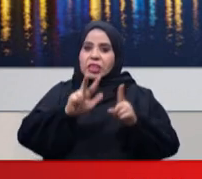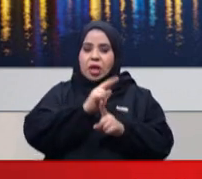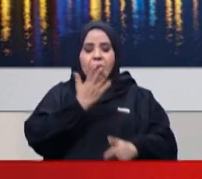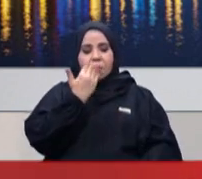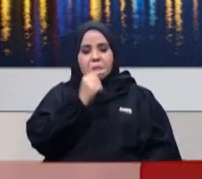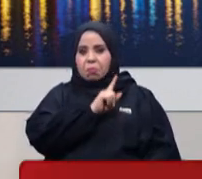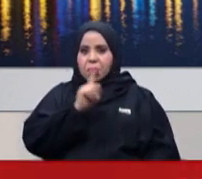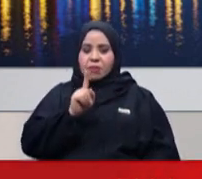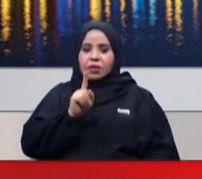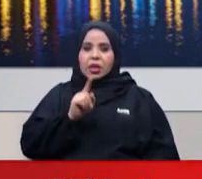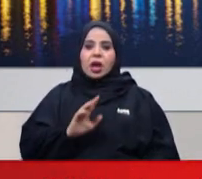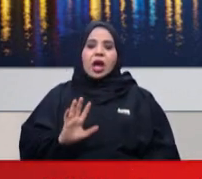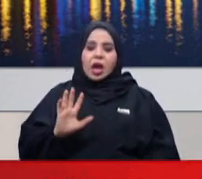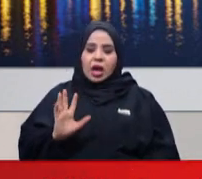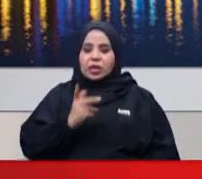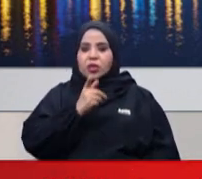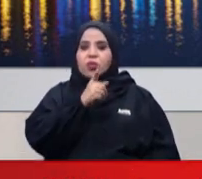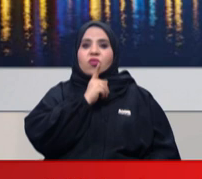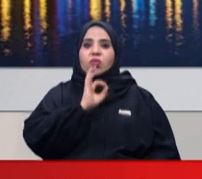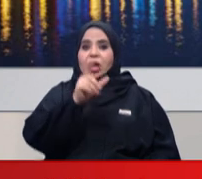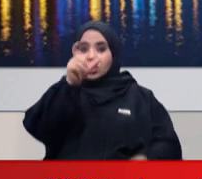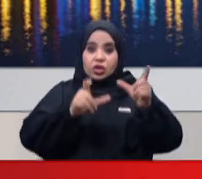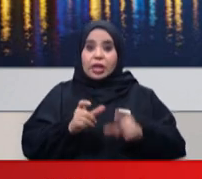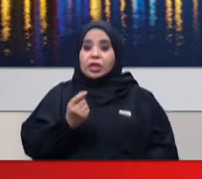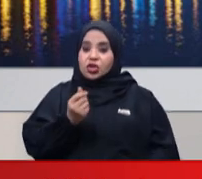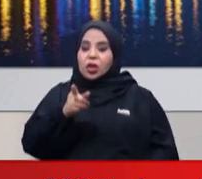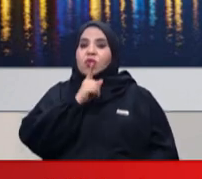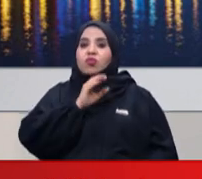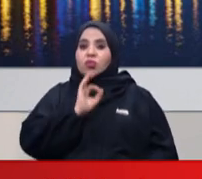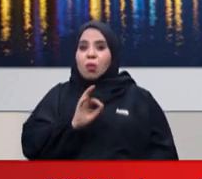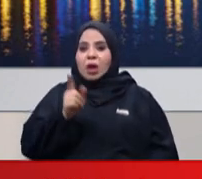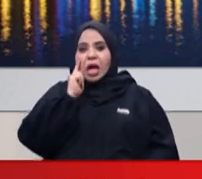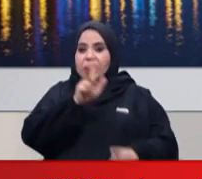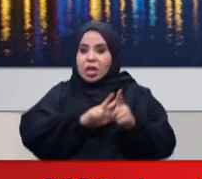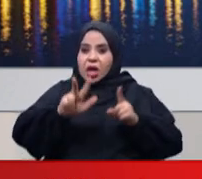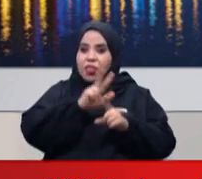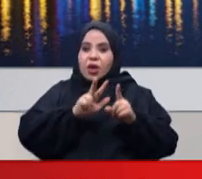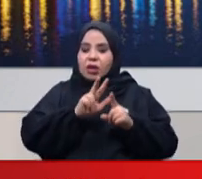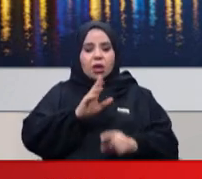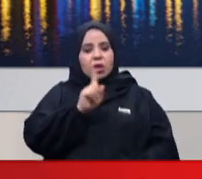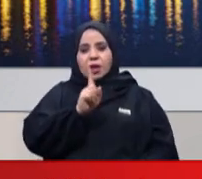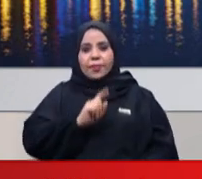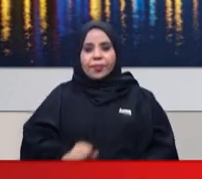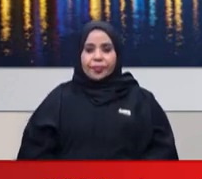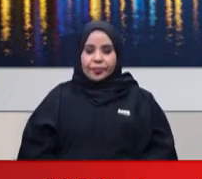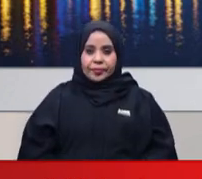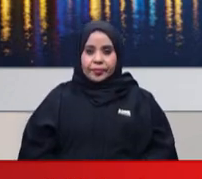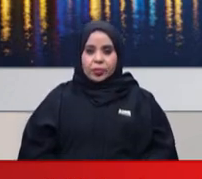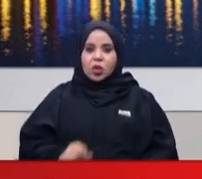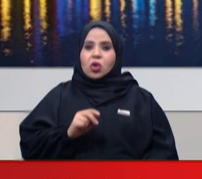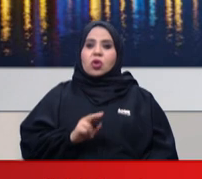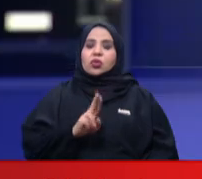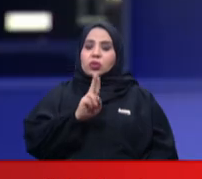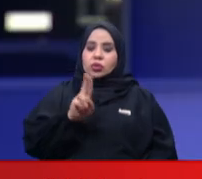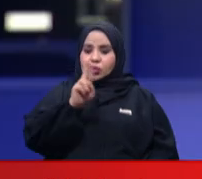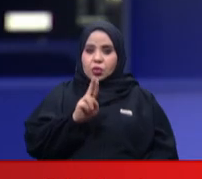فيها الشخص عندما يشتري خدمة افتراضية، فبتكون موجودة ضمن مدة خدمته. نعم. إذا